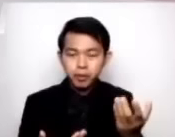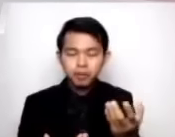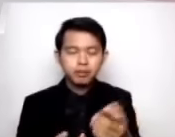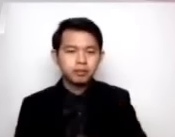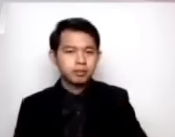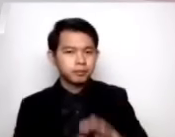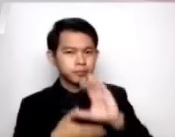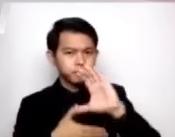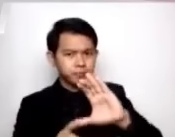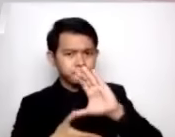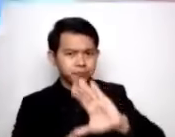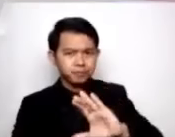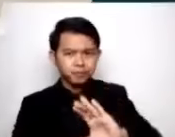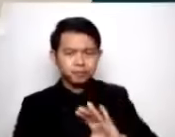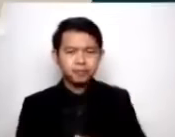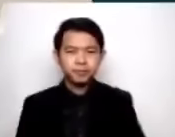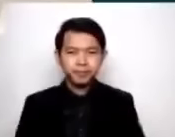dyan, kasama si Jonathan Andal.